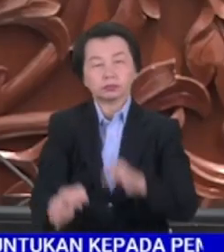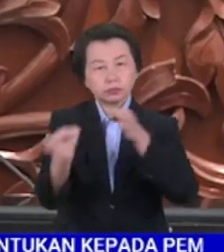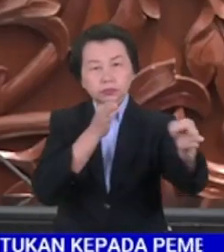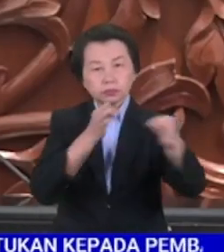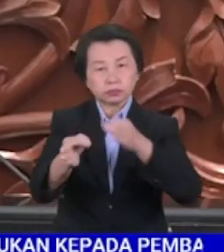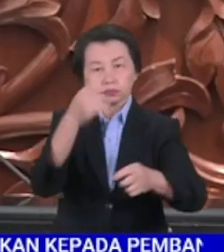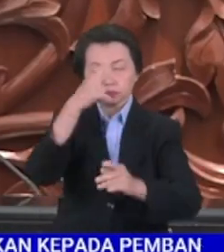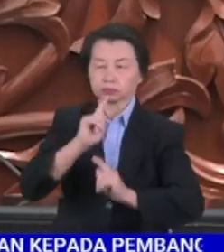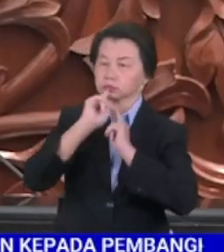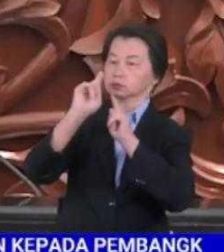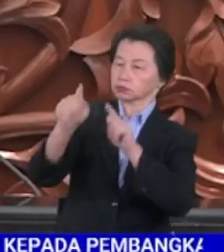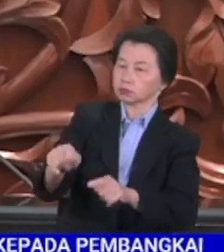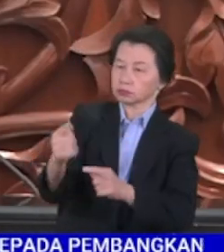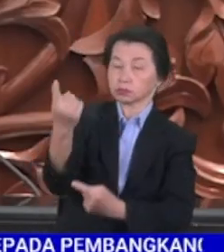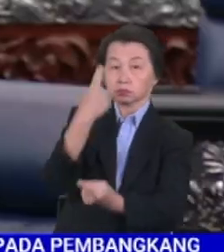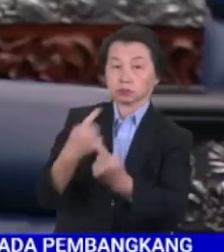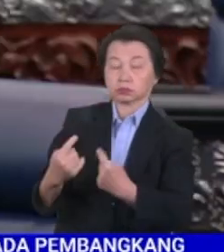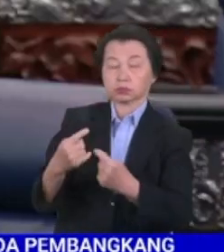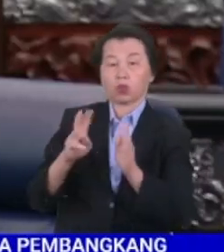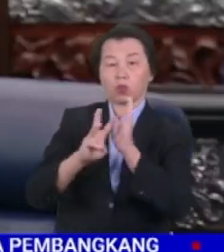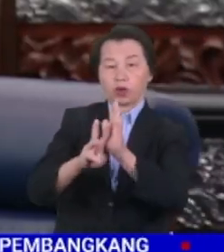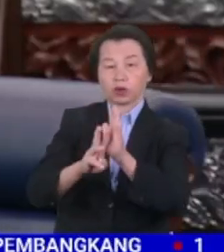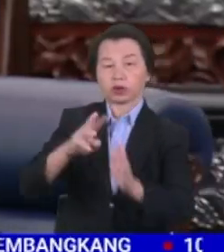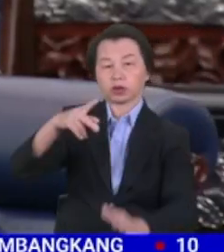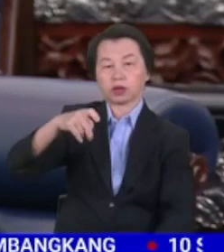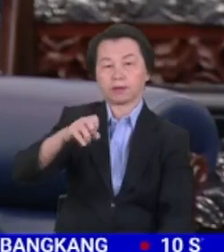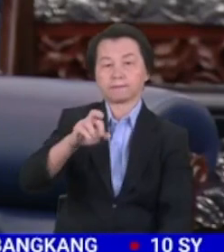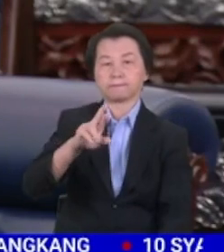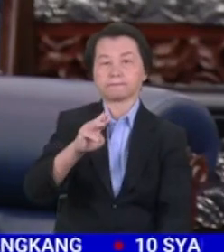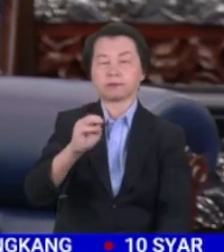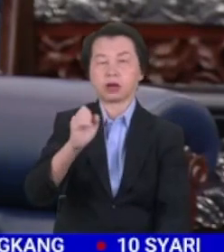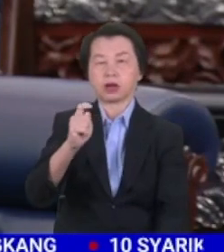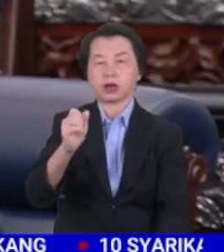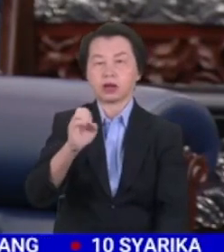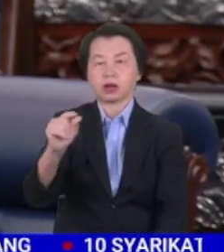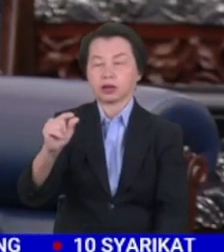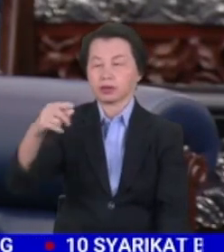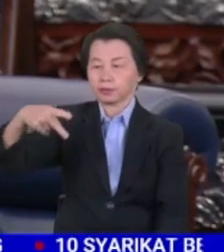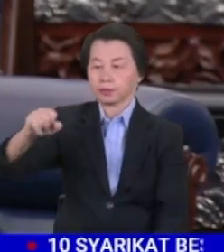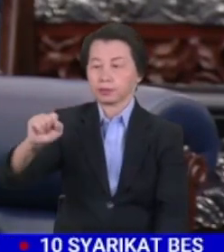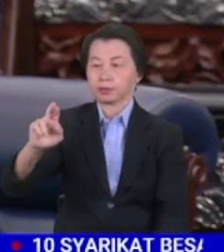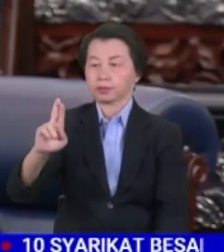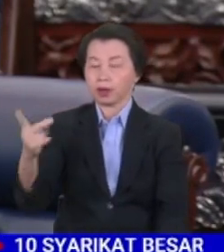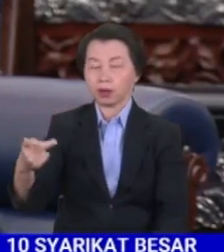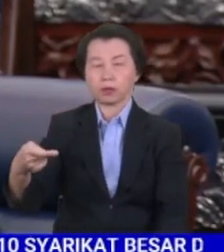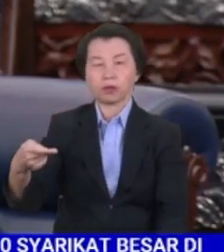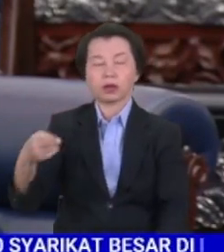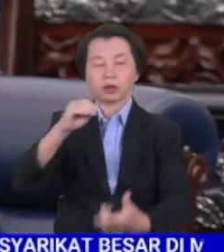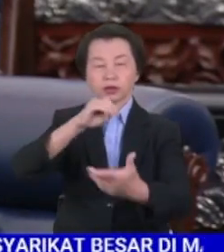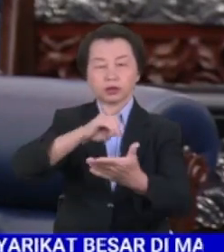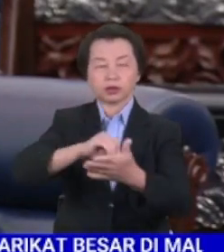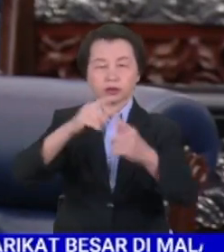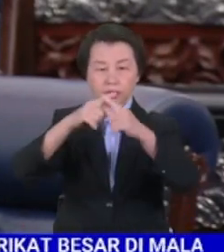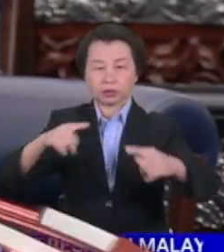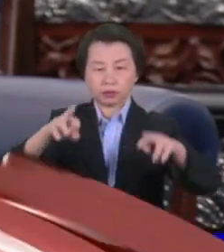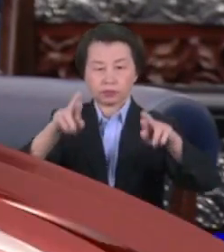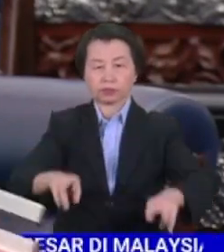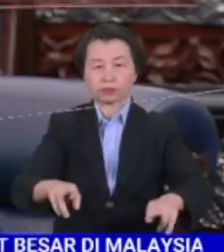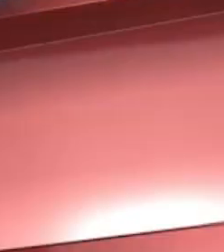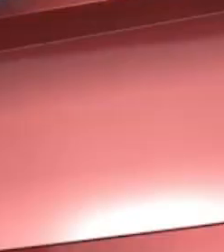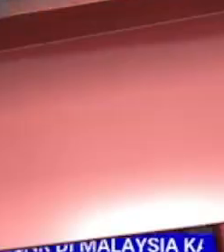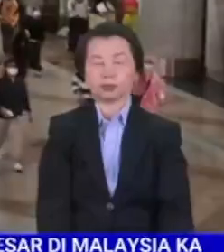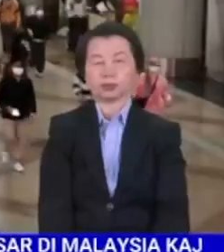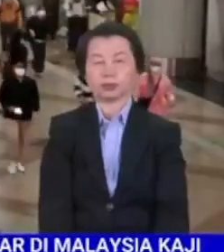Penjelasan itu bagi menjawab pertanyaan Wakil Permatang PAU Muhammad Fawaz Muhammad Jan di Dewan Rakyat. Soalan saya.